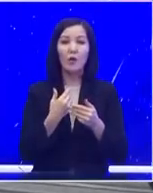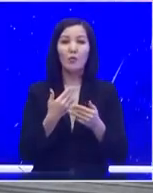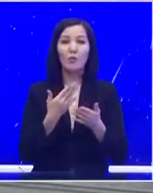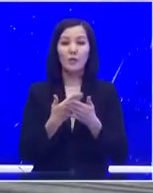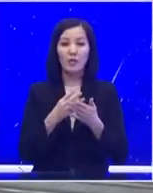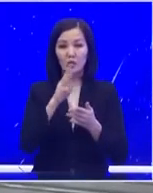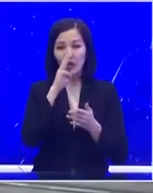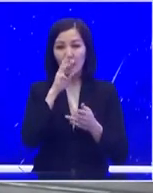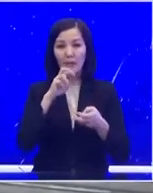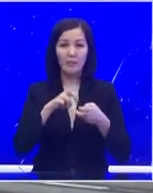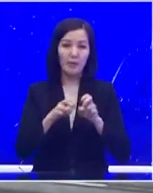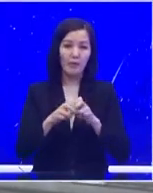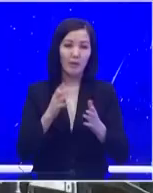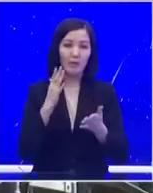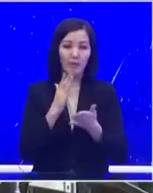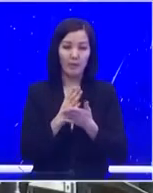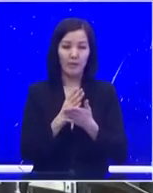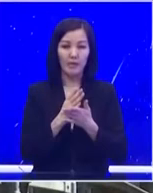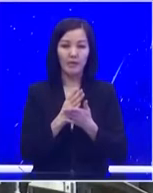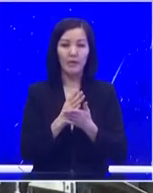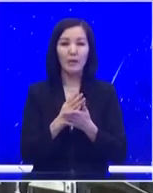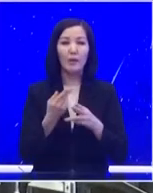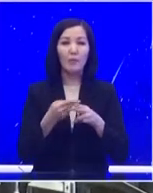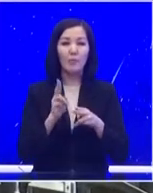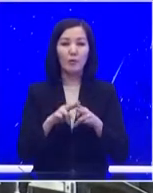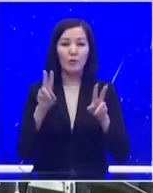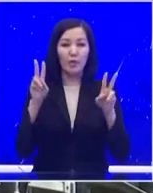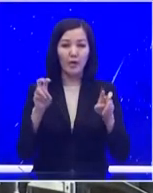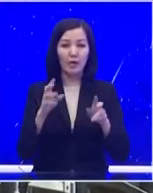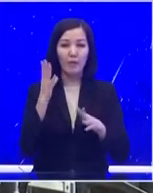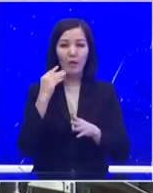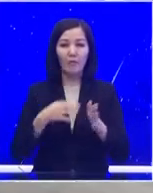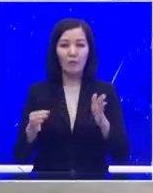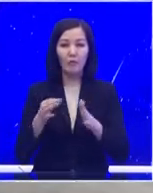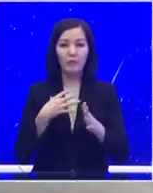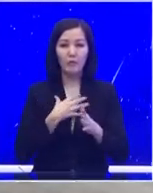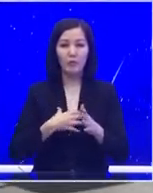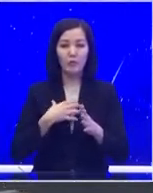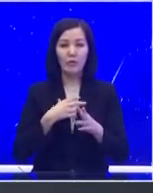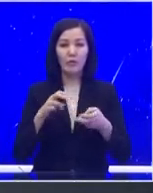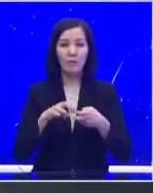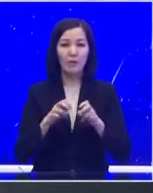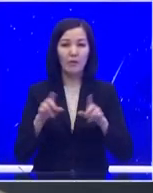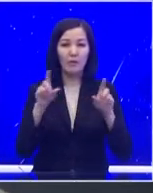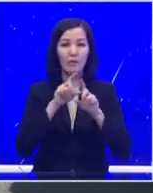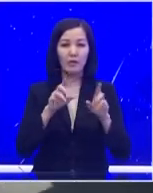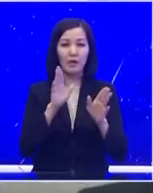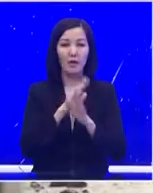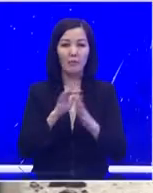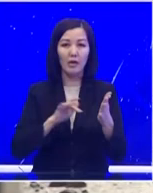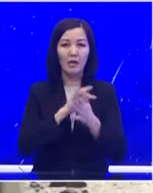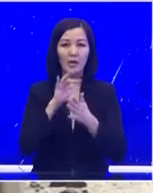жалақы дауы әлі күнге күн тәртібінен түспей келеді. Бұл мәселе Алматы облысында да өзекті. Проблемалық нысанның бірі Қапшағай